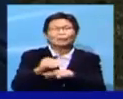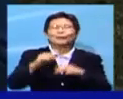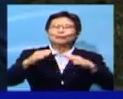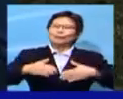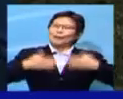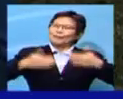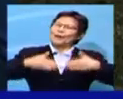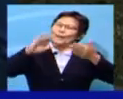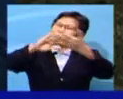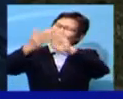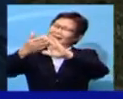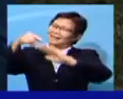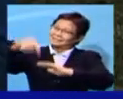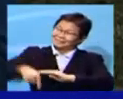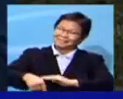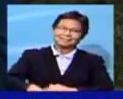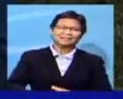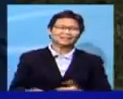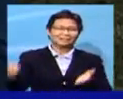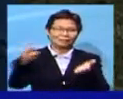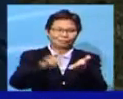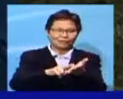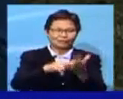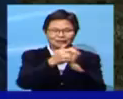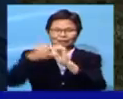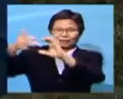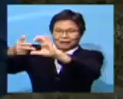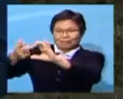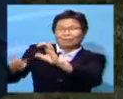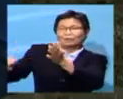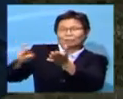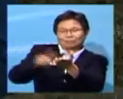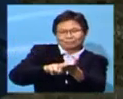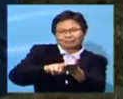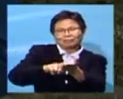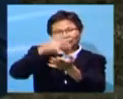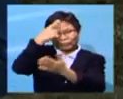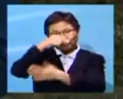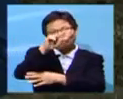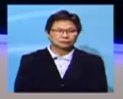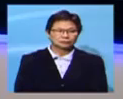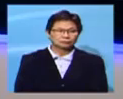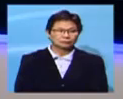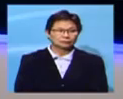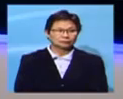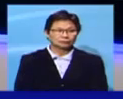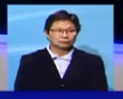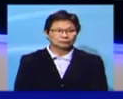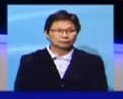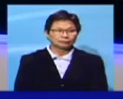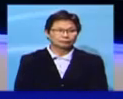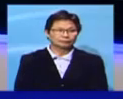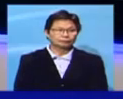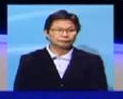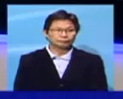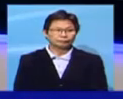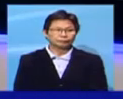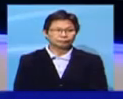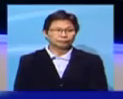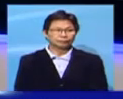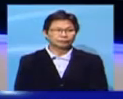Bandar W asiki Wan Azmi bersama Jur kamera Mohamad ushaidi Hussein untuk RTM bertemu